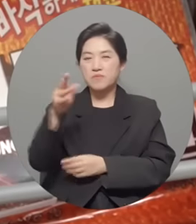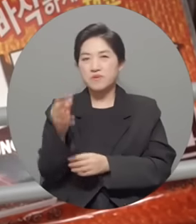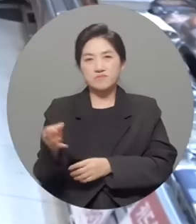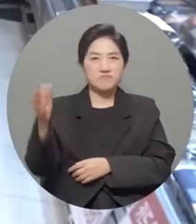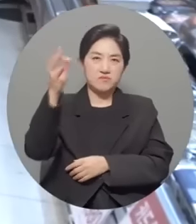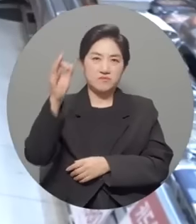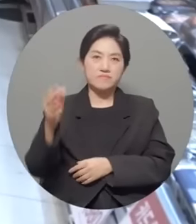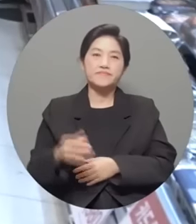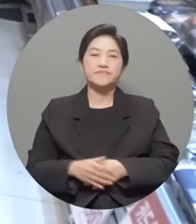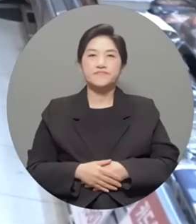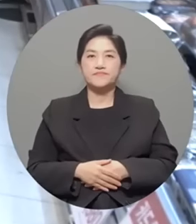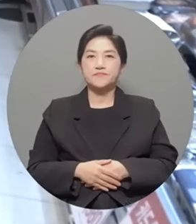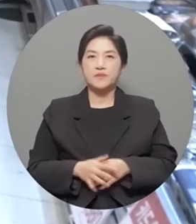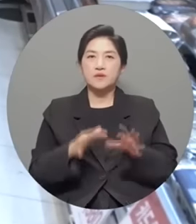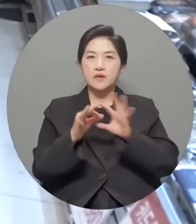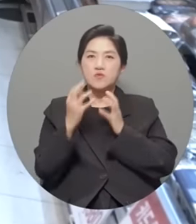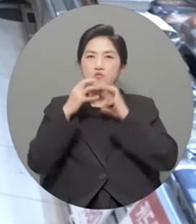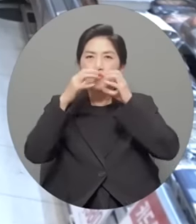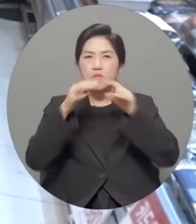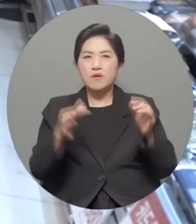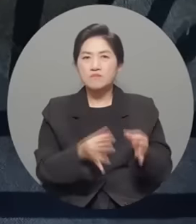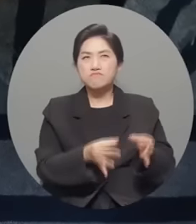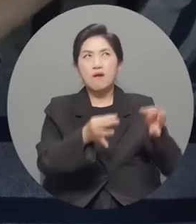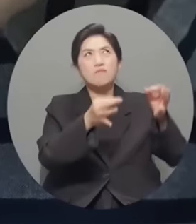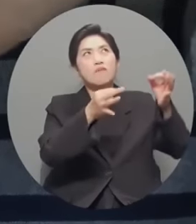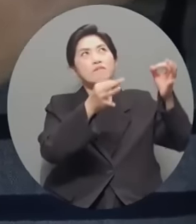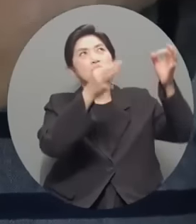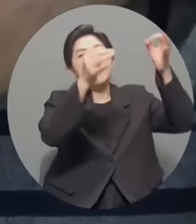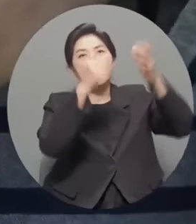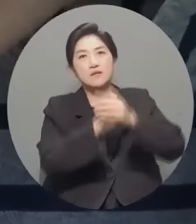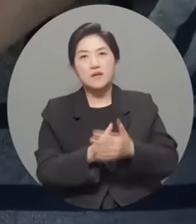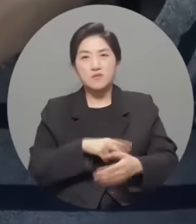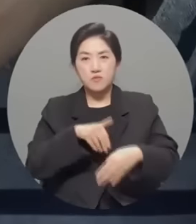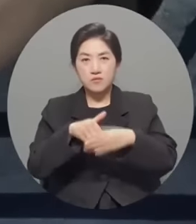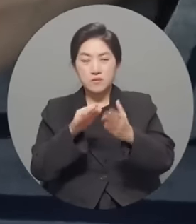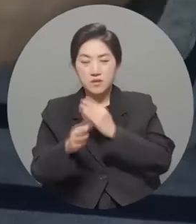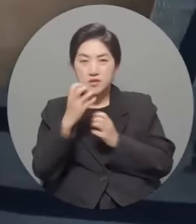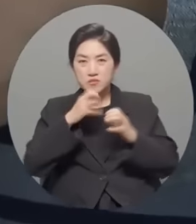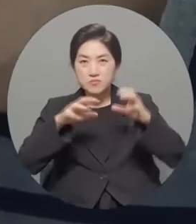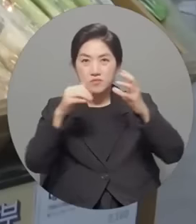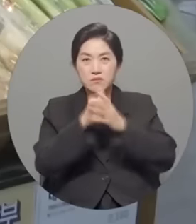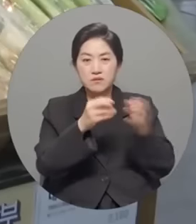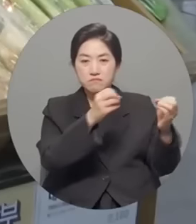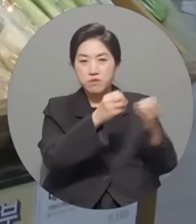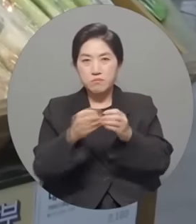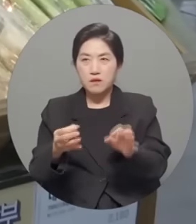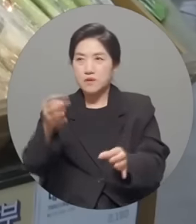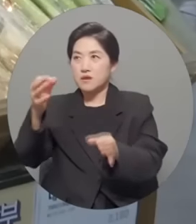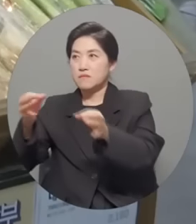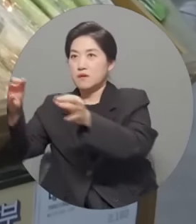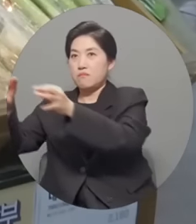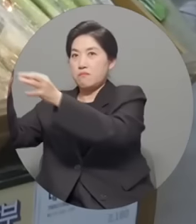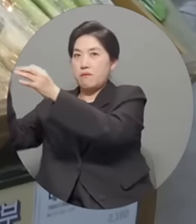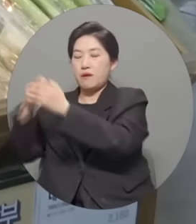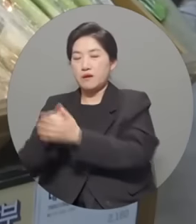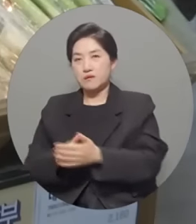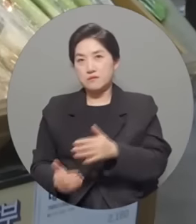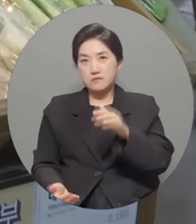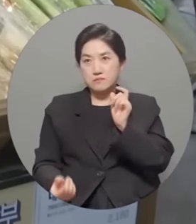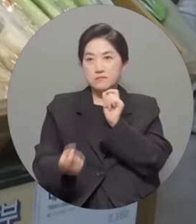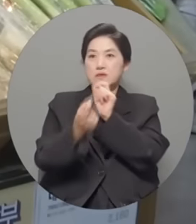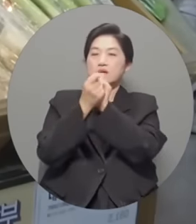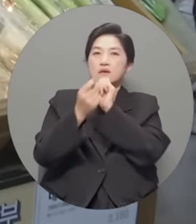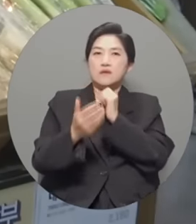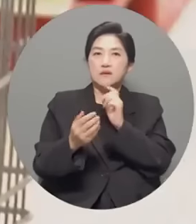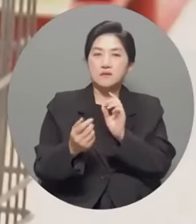인상됩니다. 계속되는 농산물값 고공행진에 총선 뒤 식품업계의 연쇄적인 가격 인상까지 현실화되면서